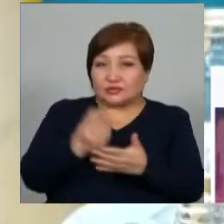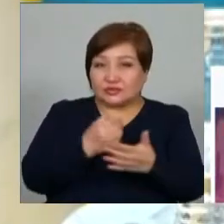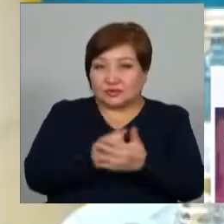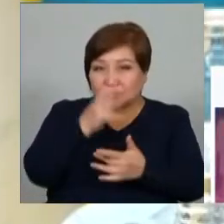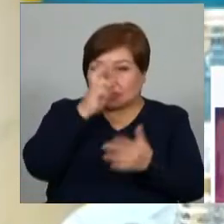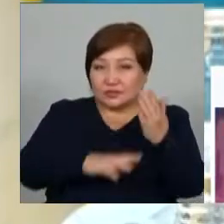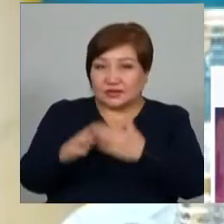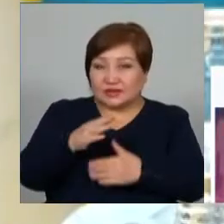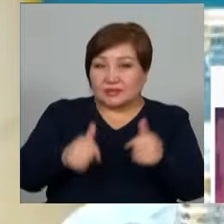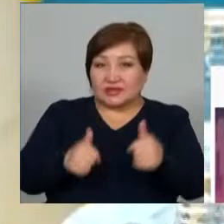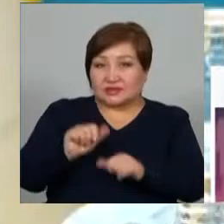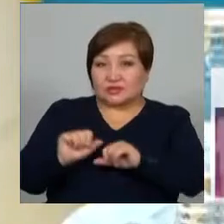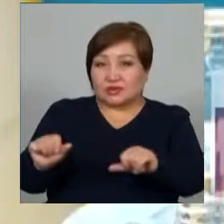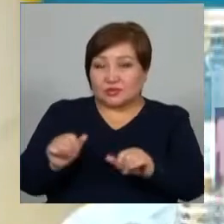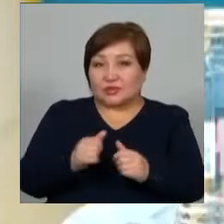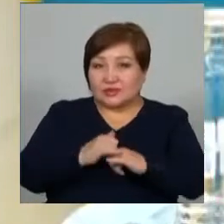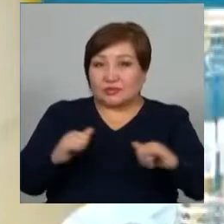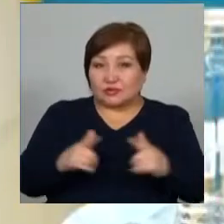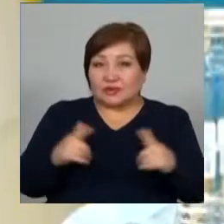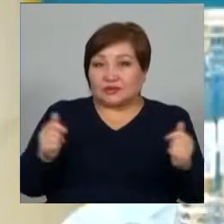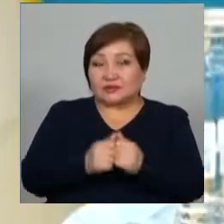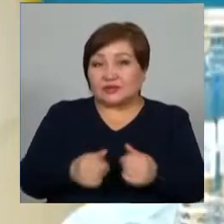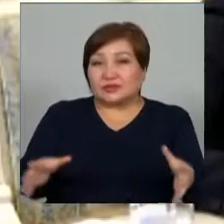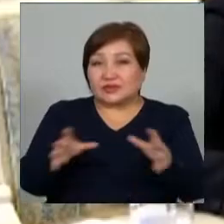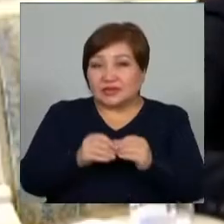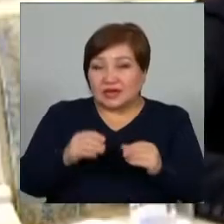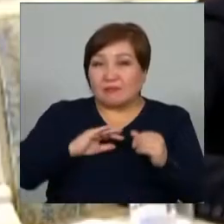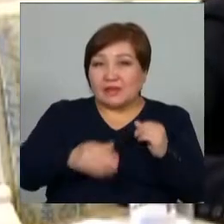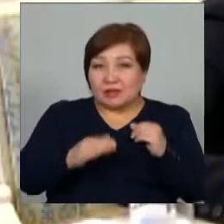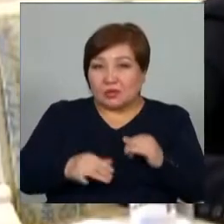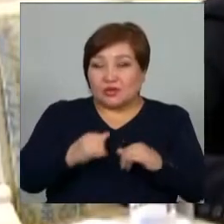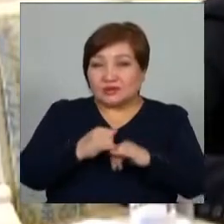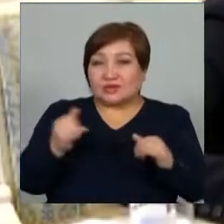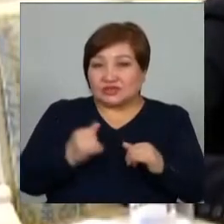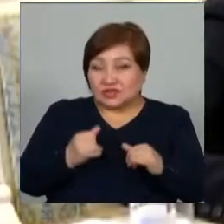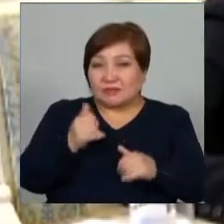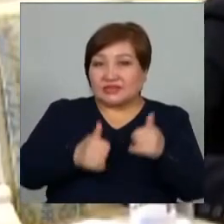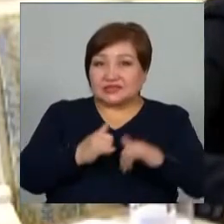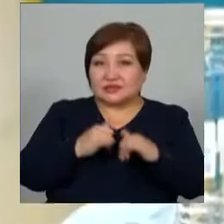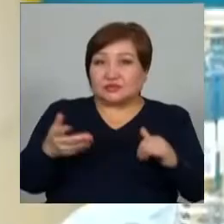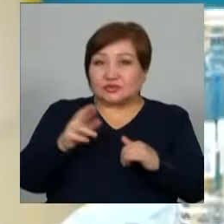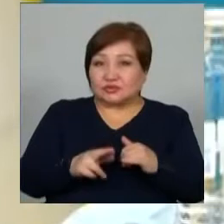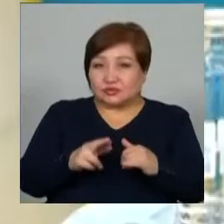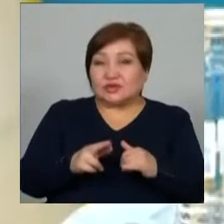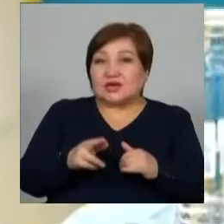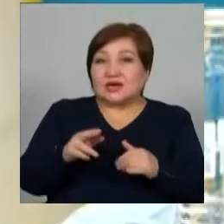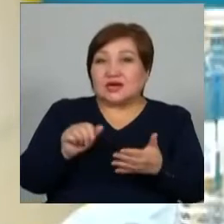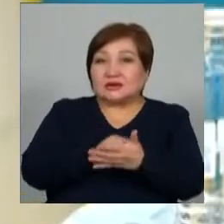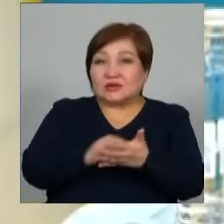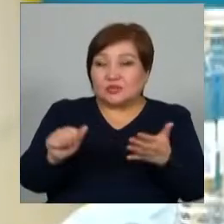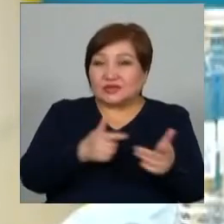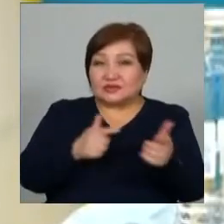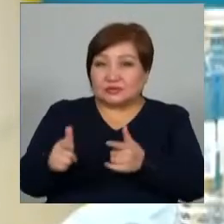қуаты қажет болатынын болжай білу керек. Үкімет бұл жұмысты әкімдермен бірлесіп атқаруға